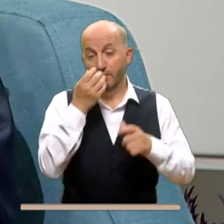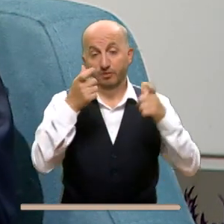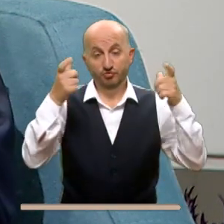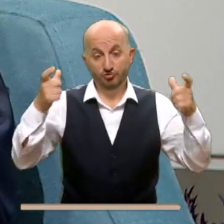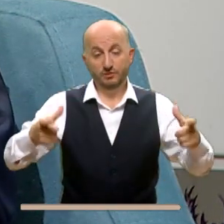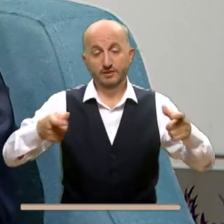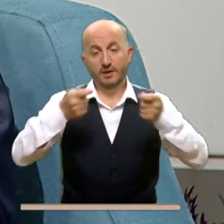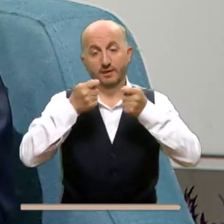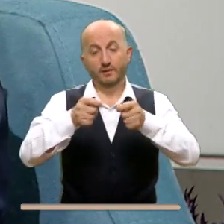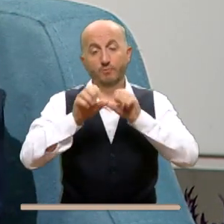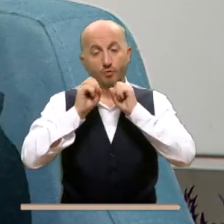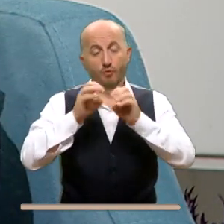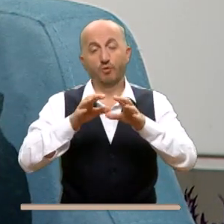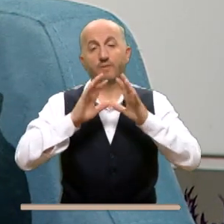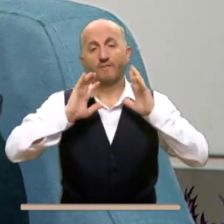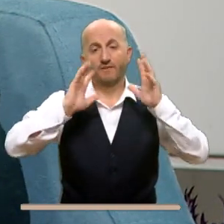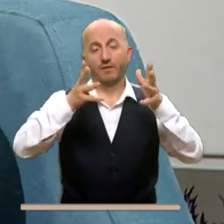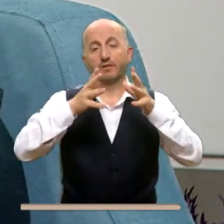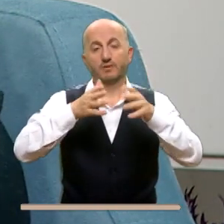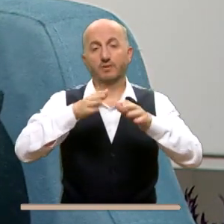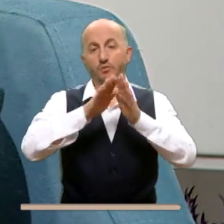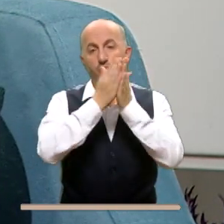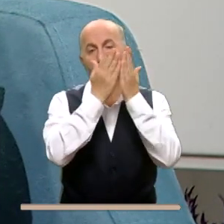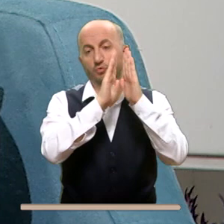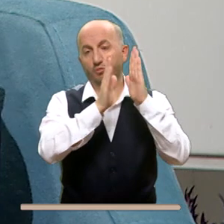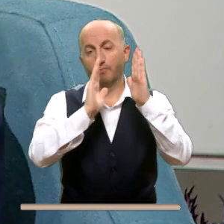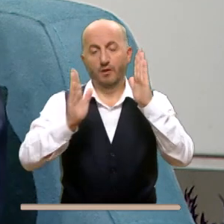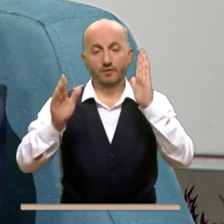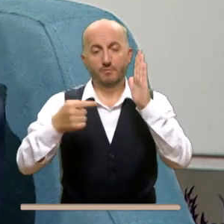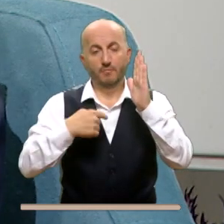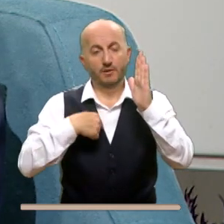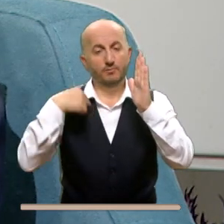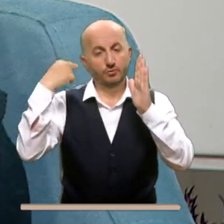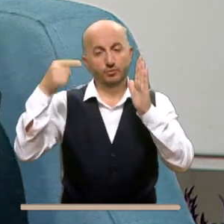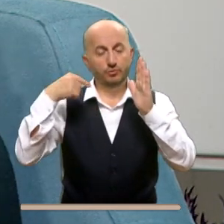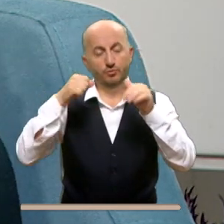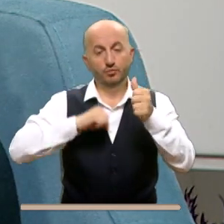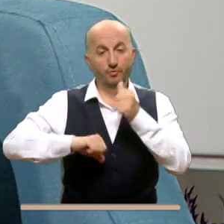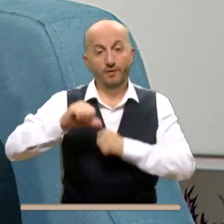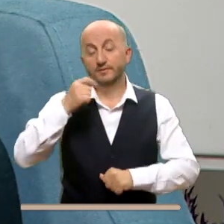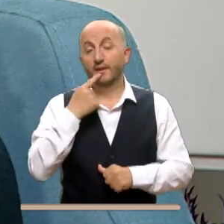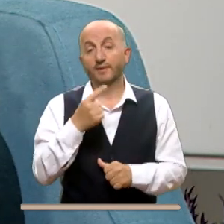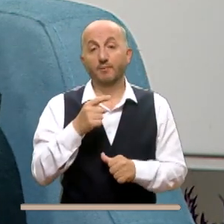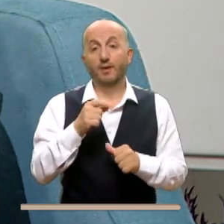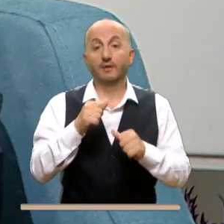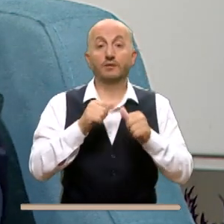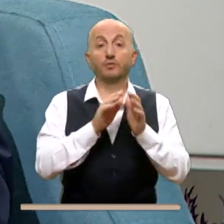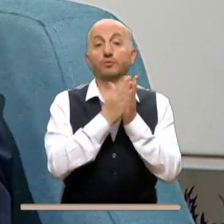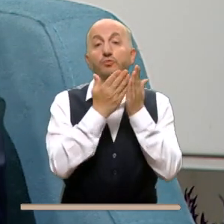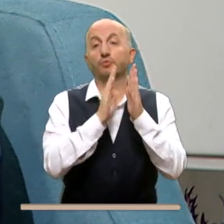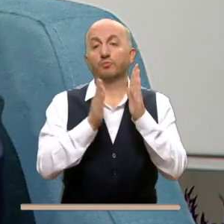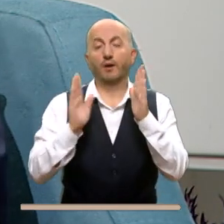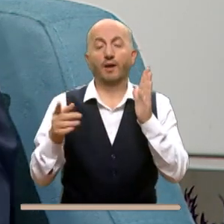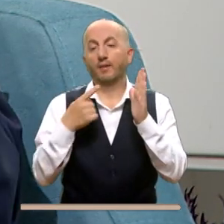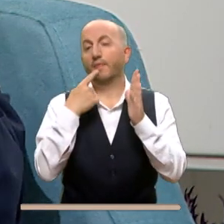öğretim faaliyetleriyle doğrudan bağlantılı olan kütüphane. Benim kanaatim üniversite demek kütüphane demektir. Evet. Yani